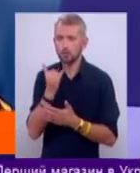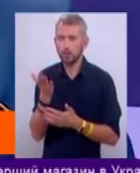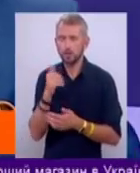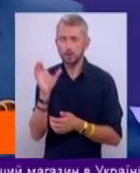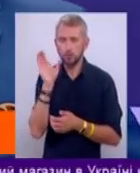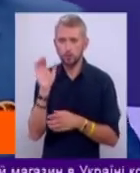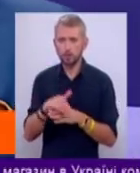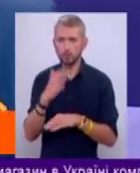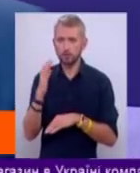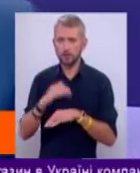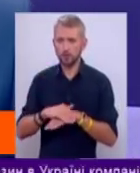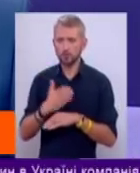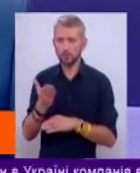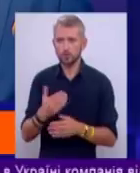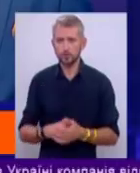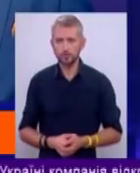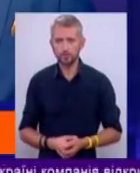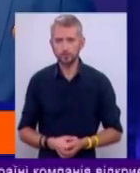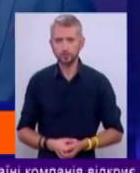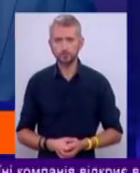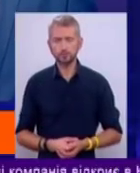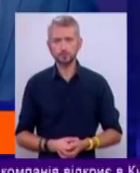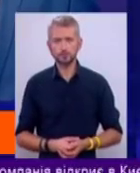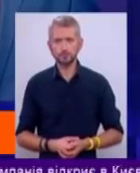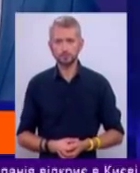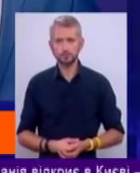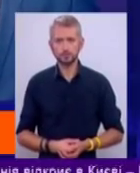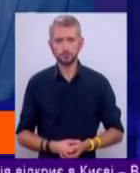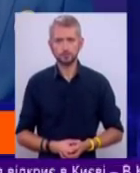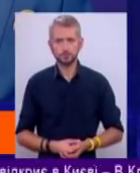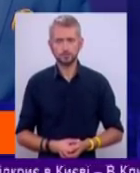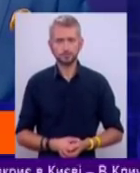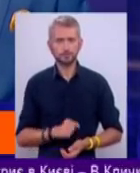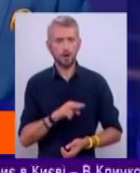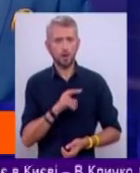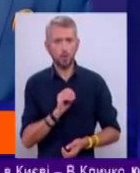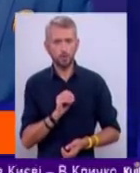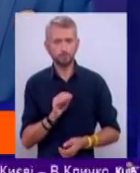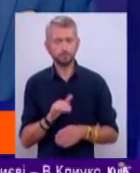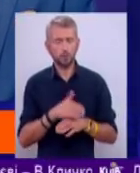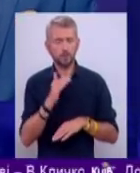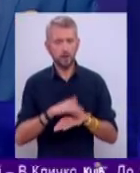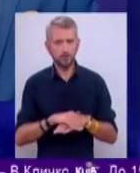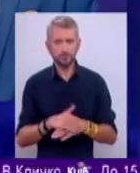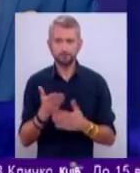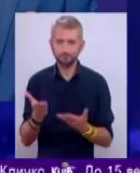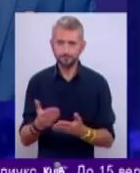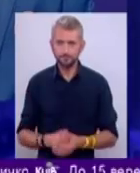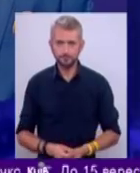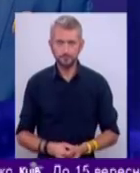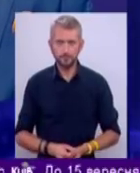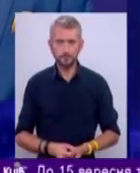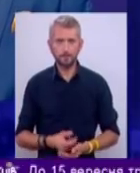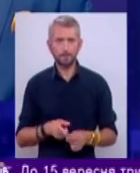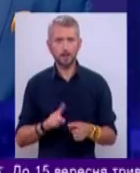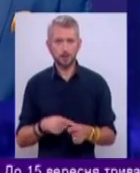глядача послухаємо. Добрий вечір. Прошу, будь ласка, ви в прямому ефірі. Говоріть. Алло. Так, добрий вечір. Слухаємо вас.